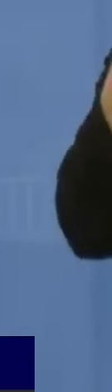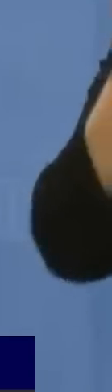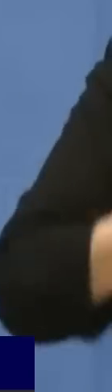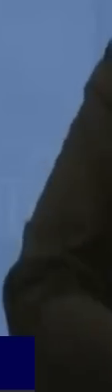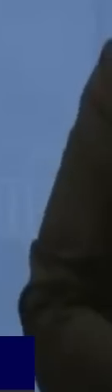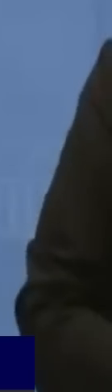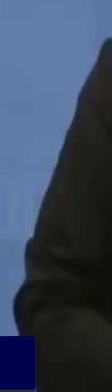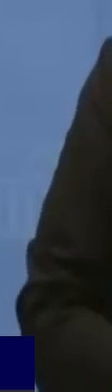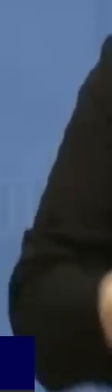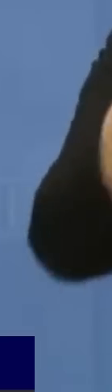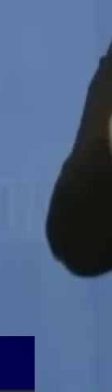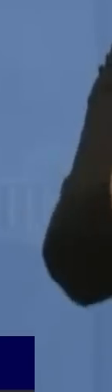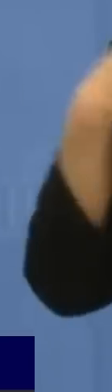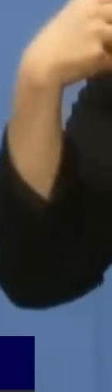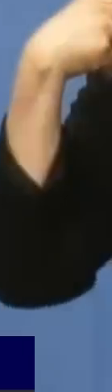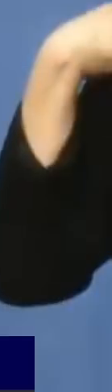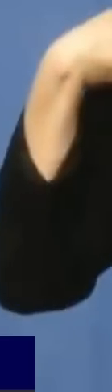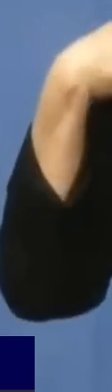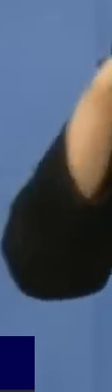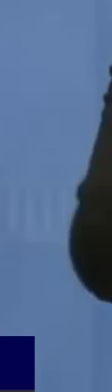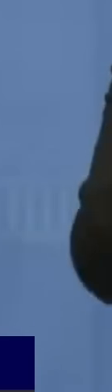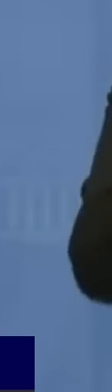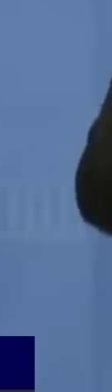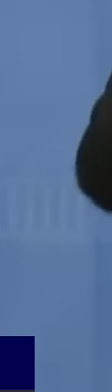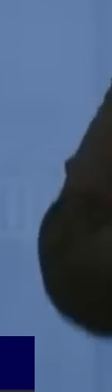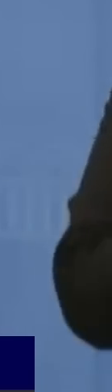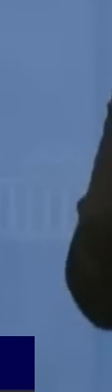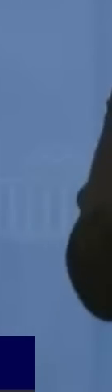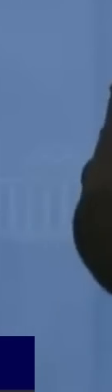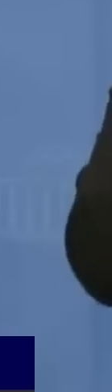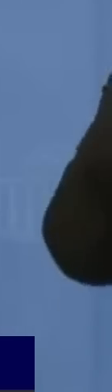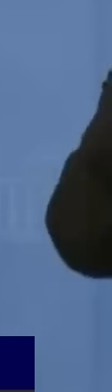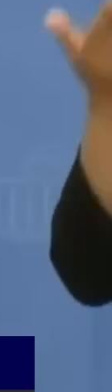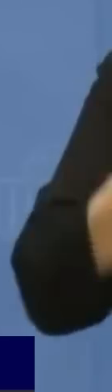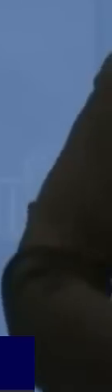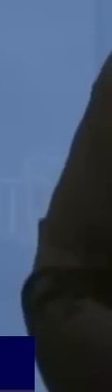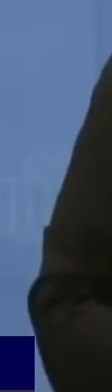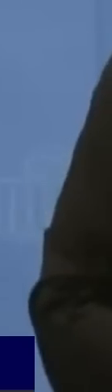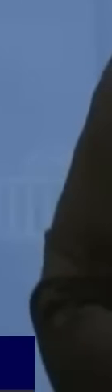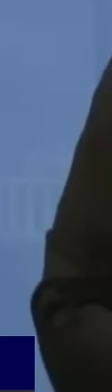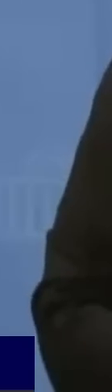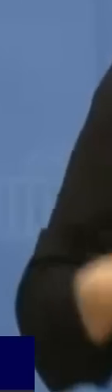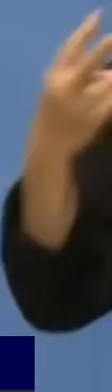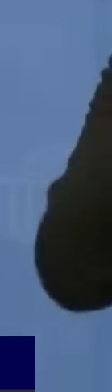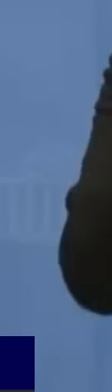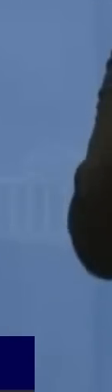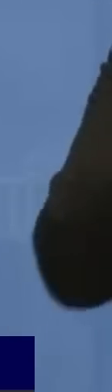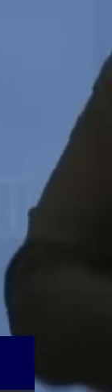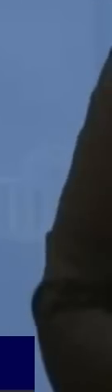시작하겠습니다 윤석열 정부는 국민 등골 브레이크가 되겠습니까 다시